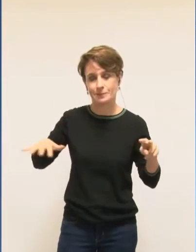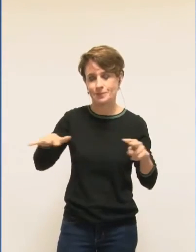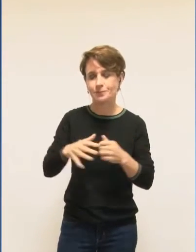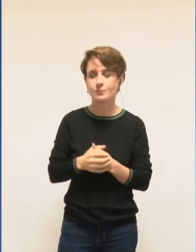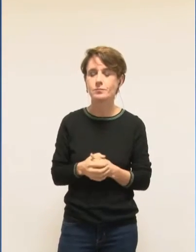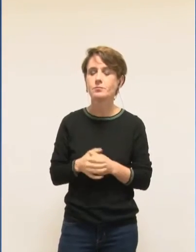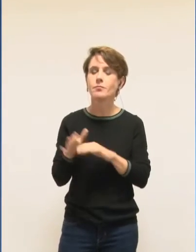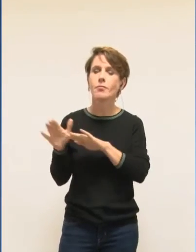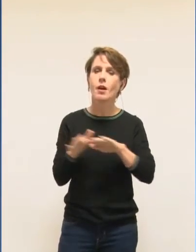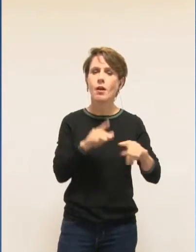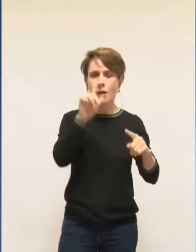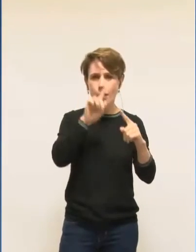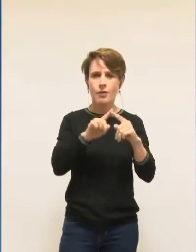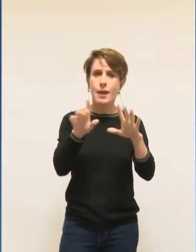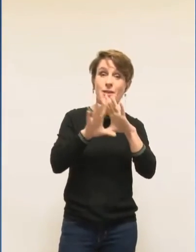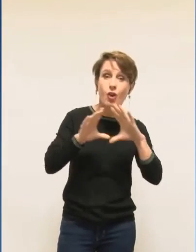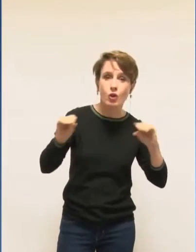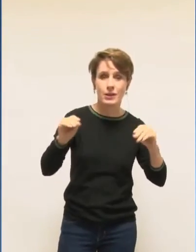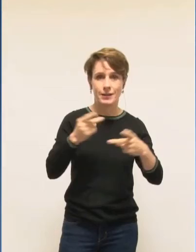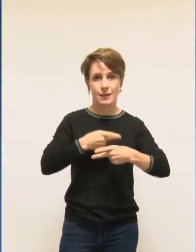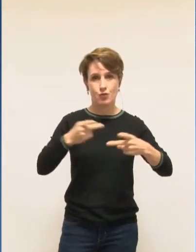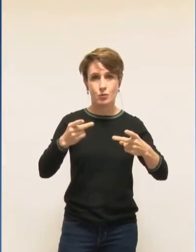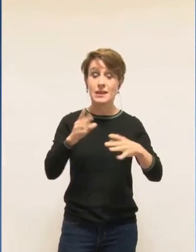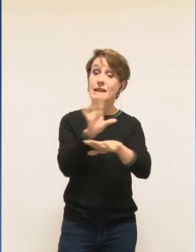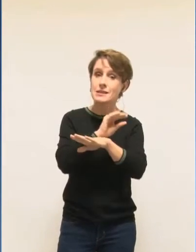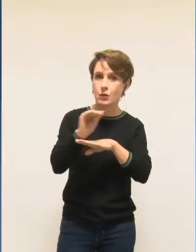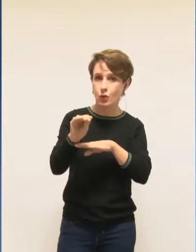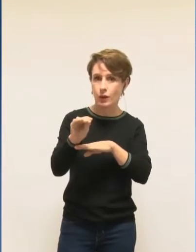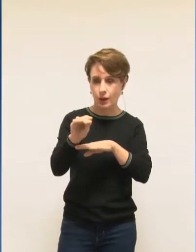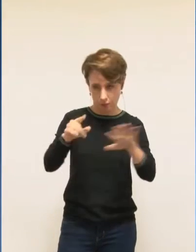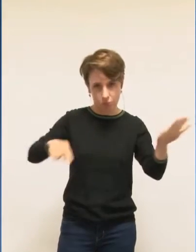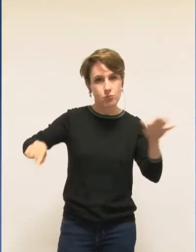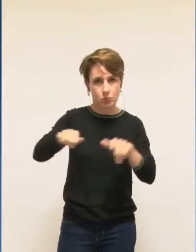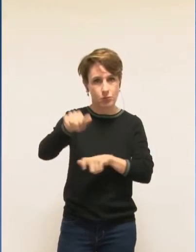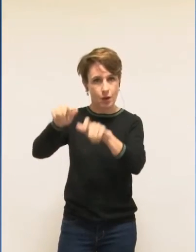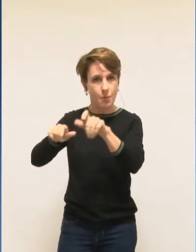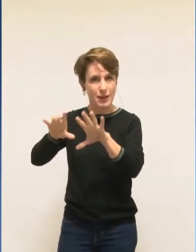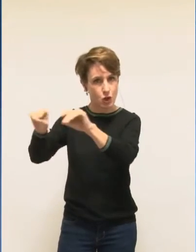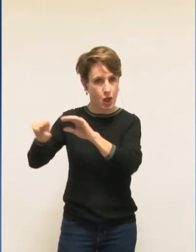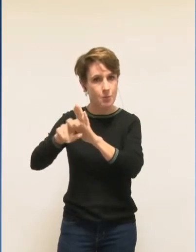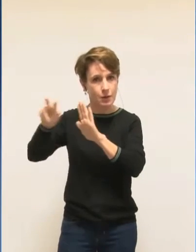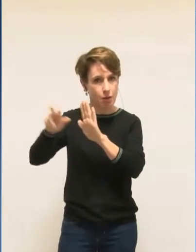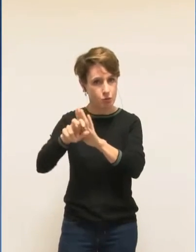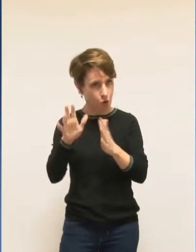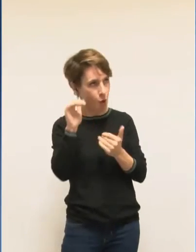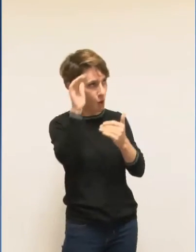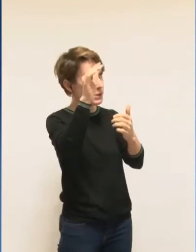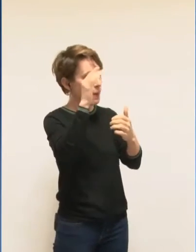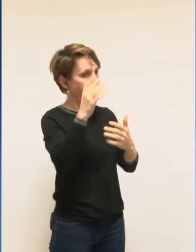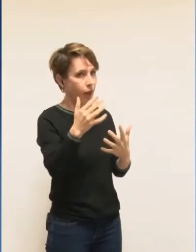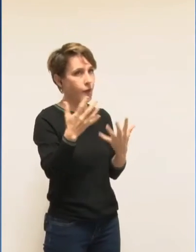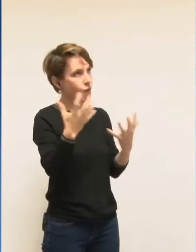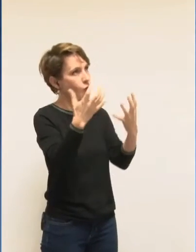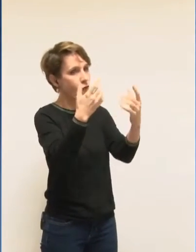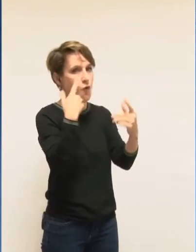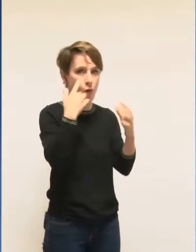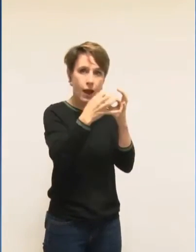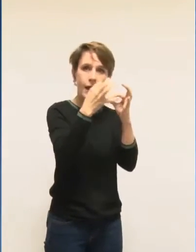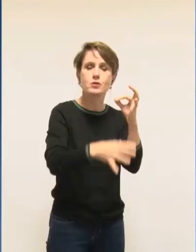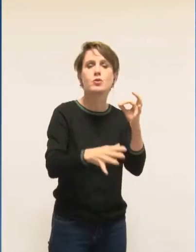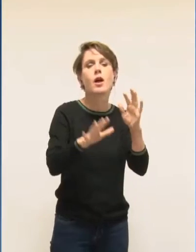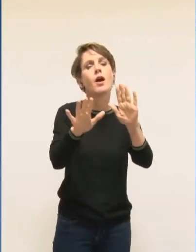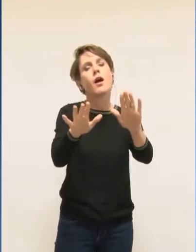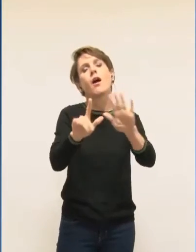la sécurité, des attentes fortes de la part des Grenoblois et des Grenobloises, et sans tomber dans la démagogie